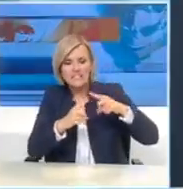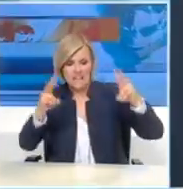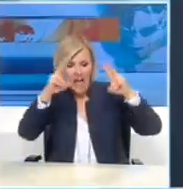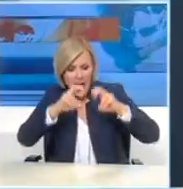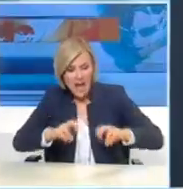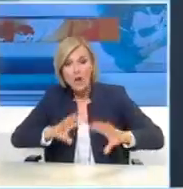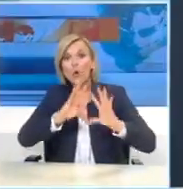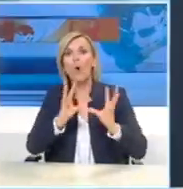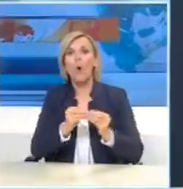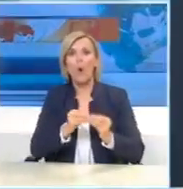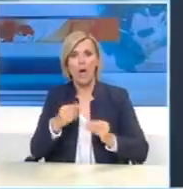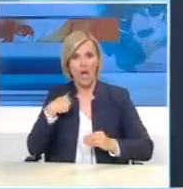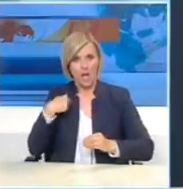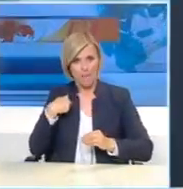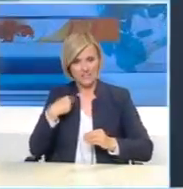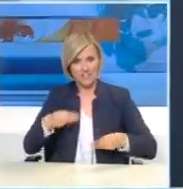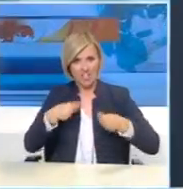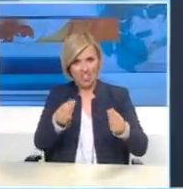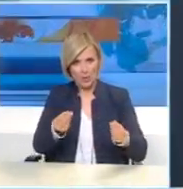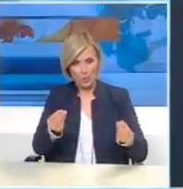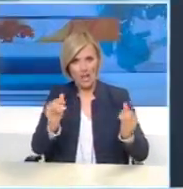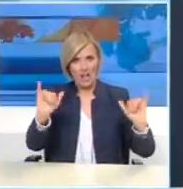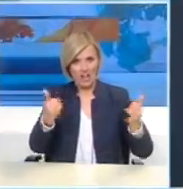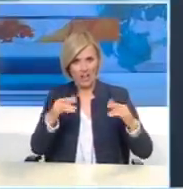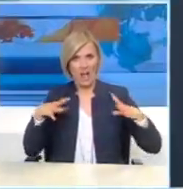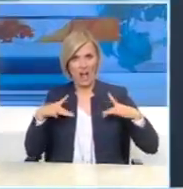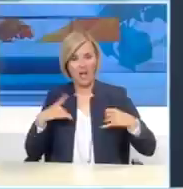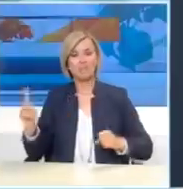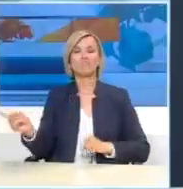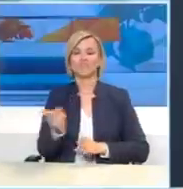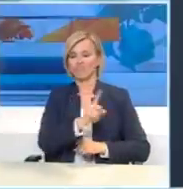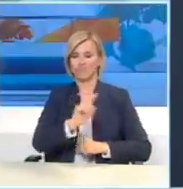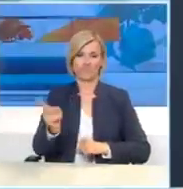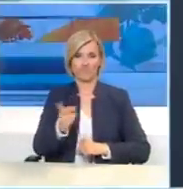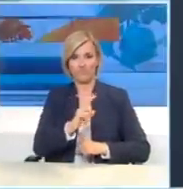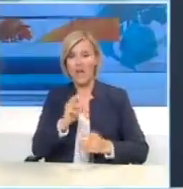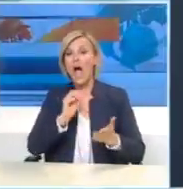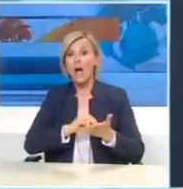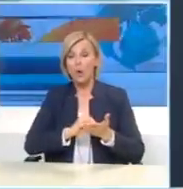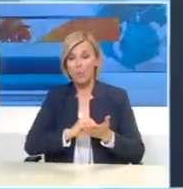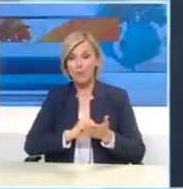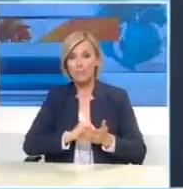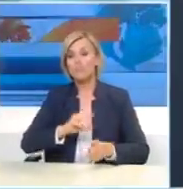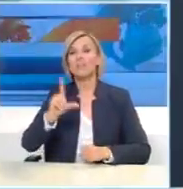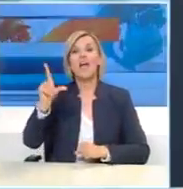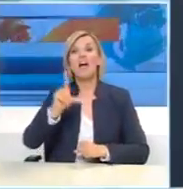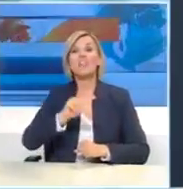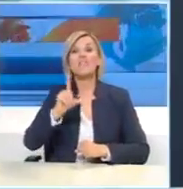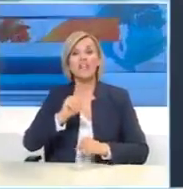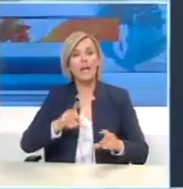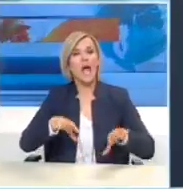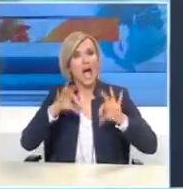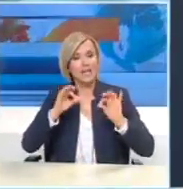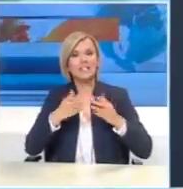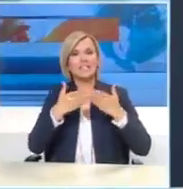εγγράφων. Καμία έκπτωση σε κανέναν. Επίσης, να ενημερώσω ότι η μετακίνηση από Δευτέρα προς τα ειρηνοδικεία και